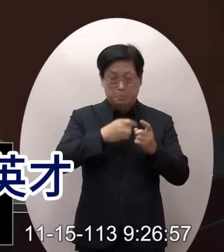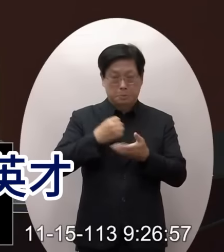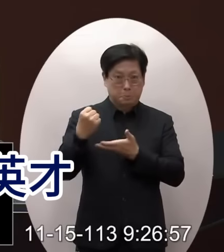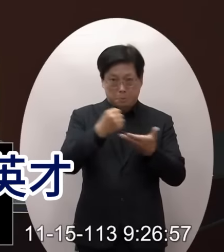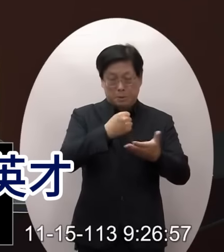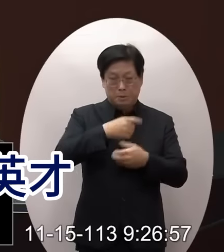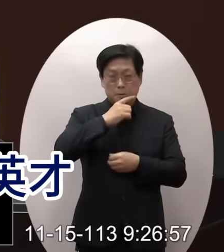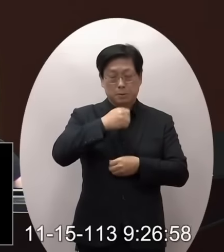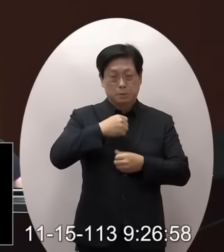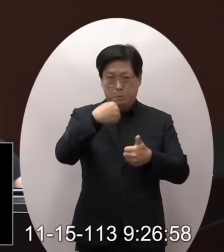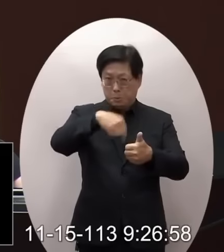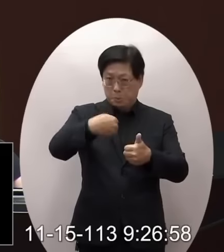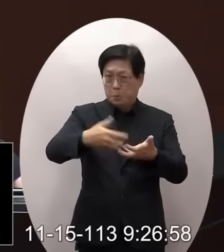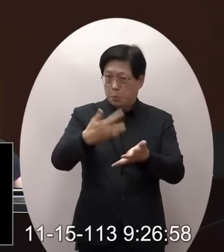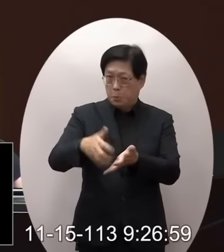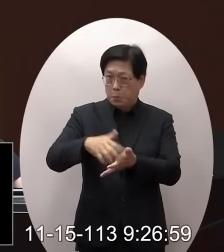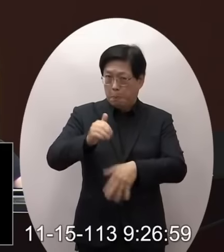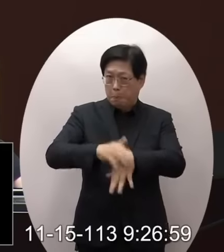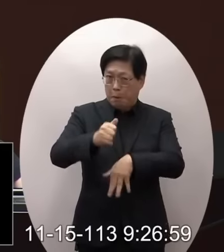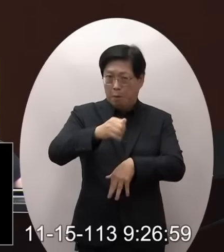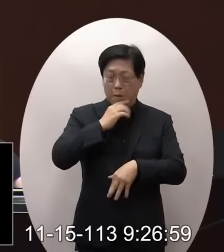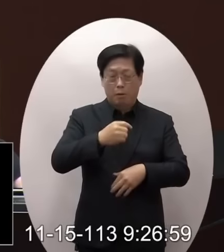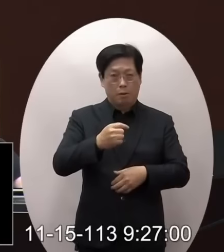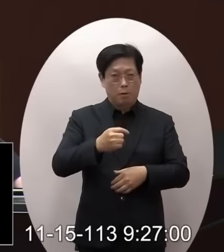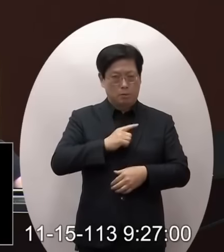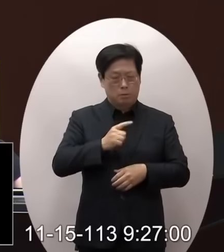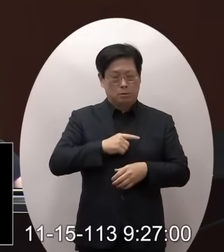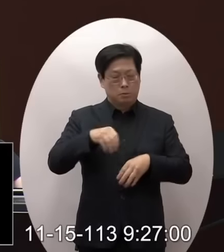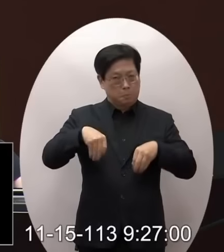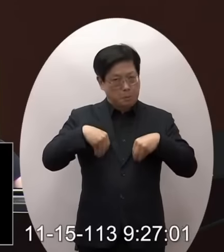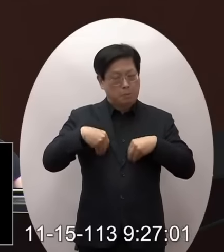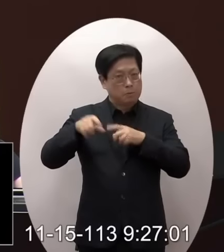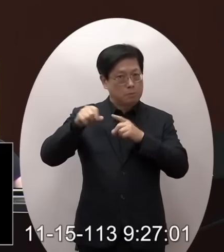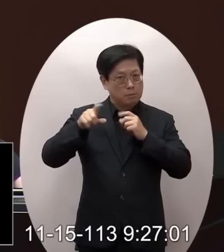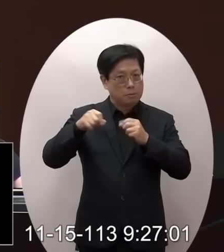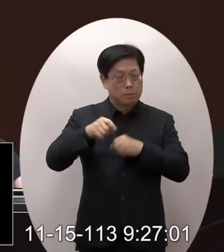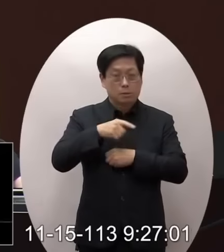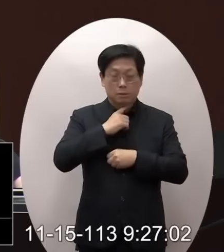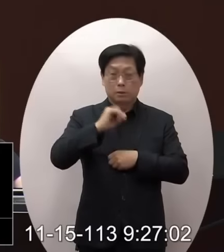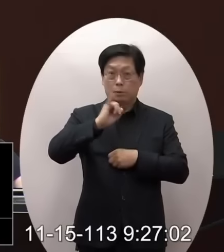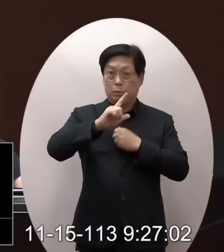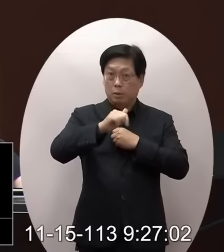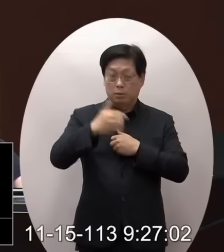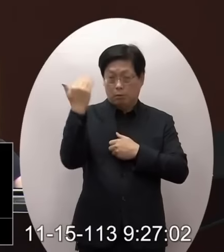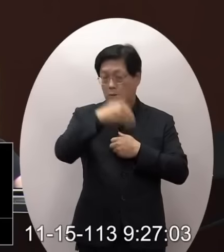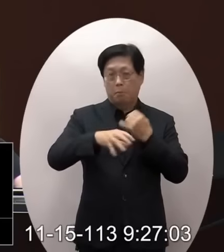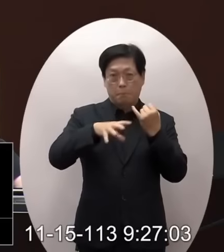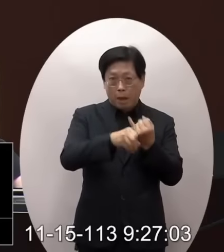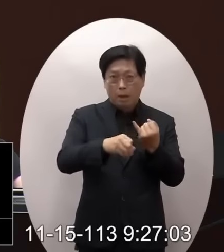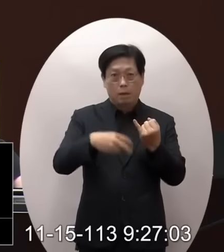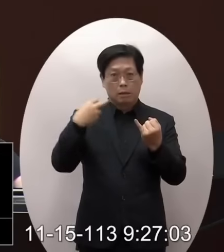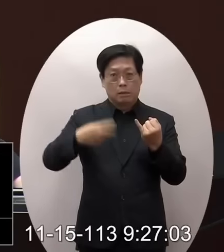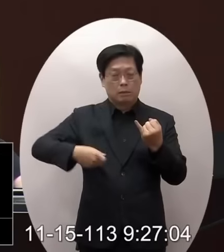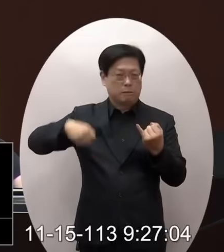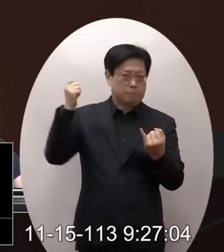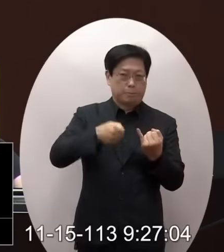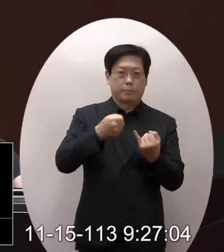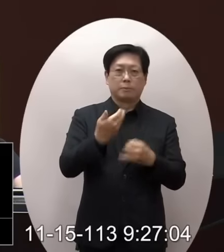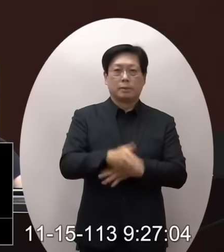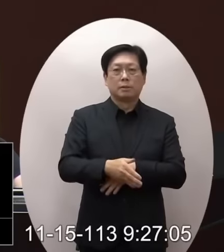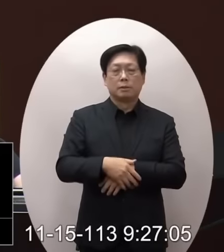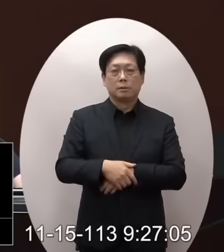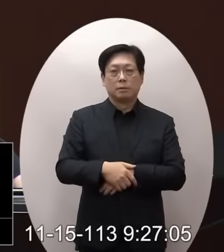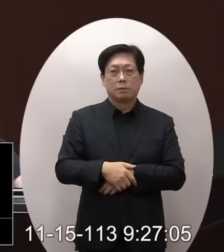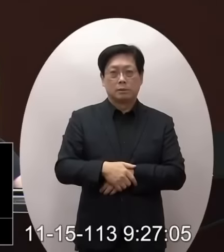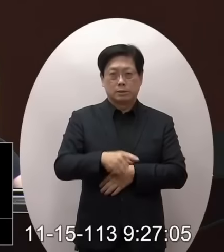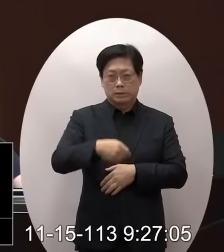作育英才，善良本分，遭到性侵，遭到锤击，